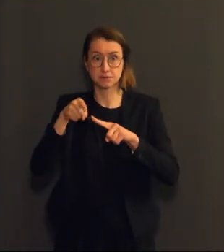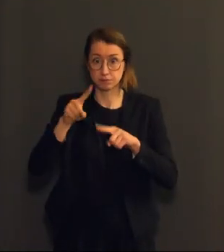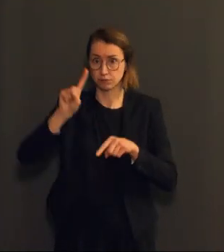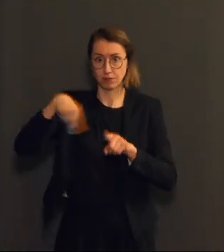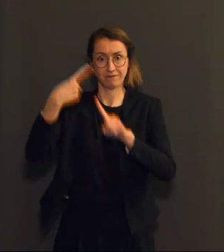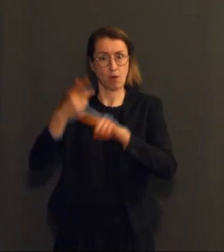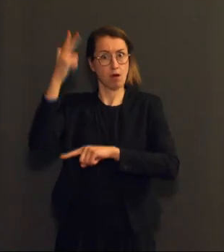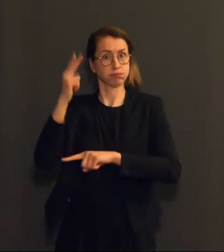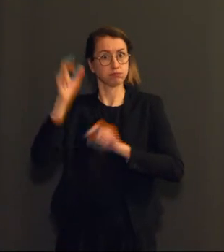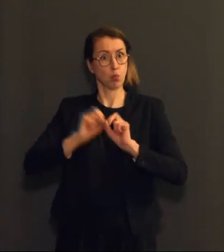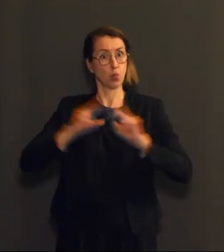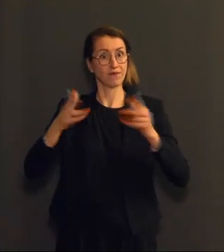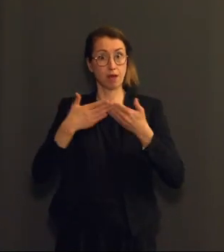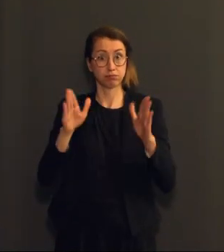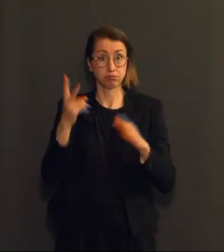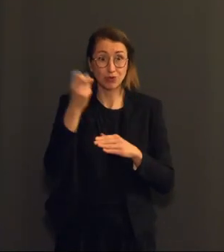d'une vaccination anticipée.